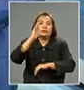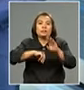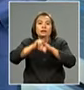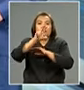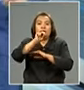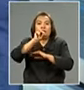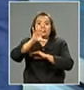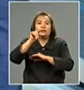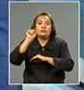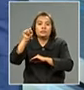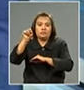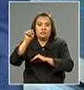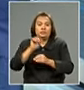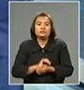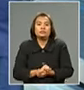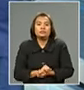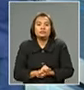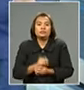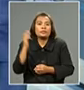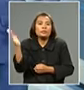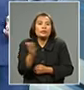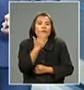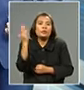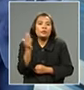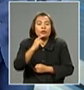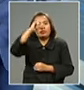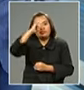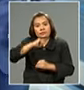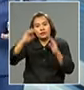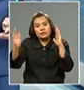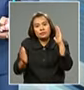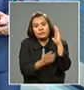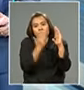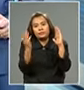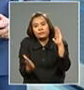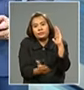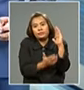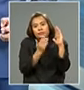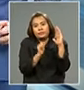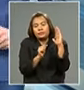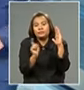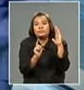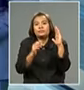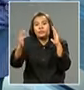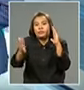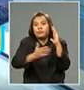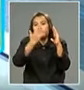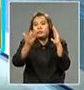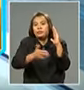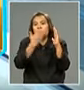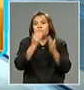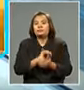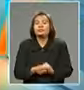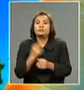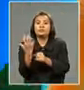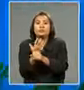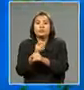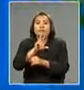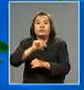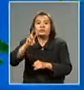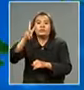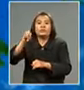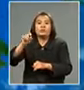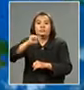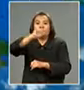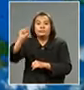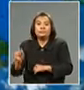องศาเซลเซียสขณะที่ลมที่พัดปกคลุมประเทศไทยจะเปลี่ยนเป็นลมใต้หรือลมตะวันออกเฉียงใต้ครับทีวี360องศาจึงตรวจสอบ